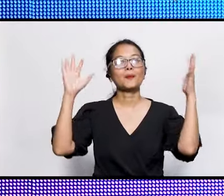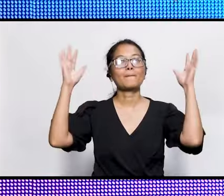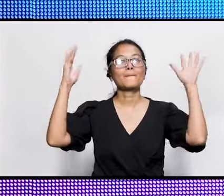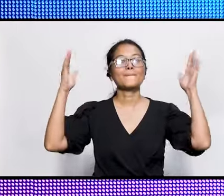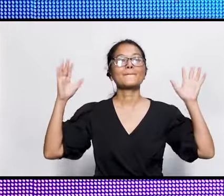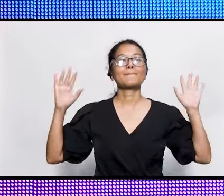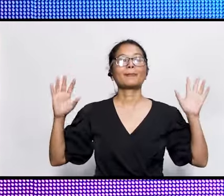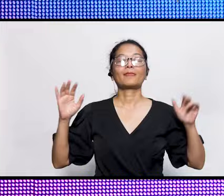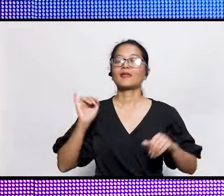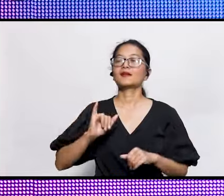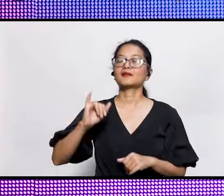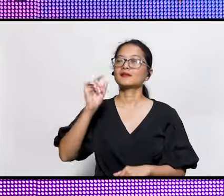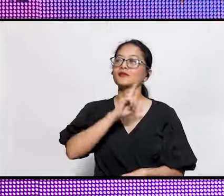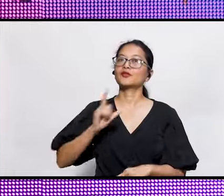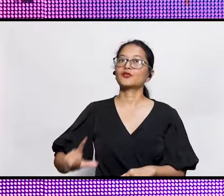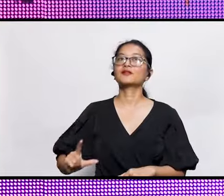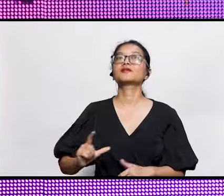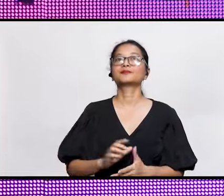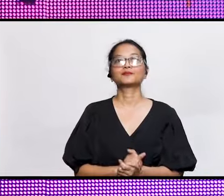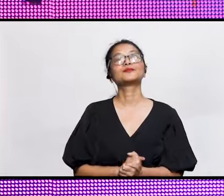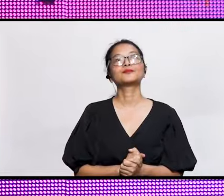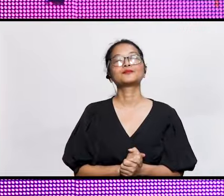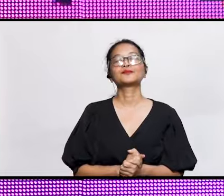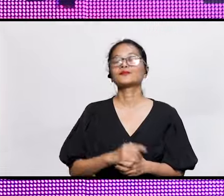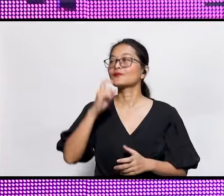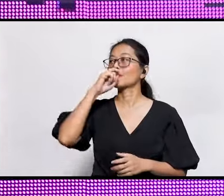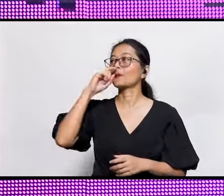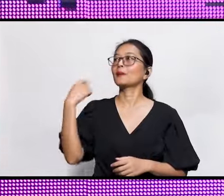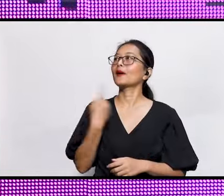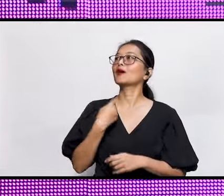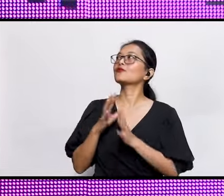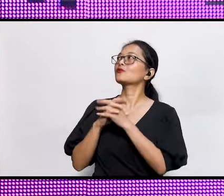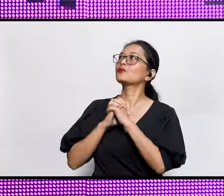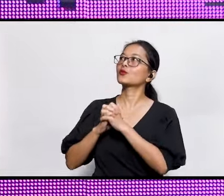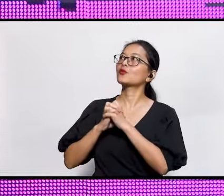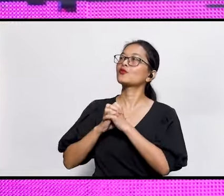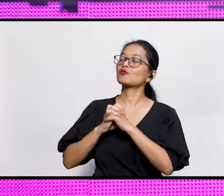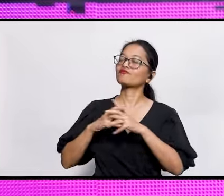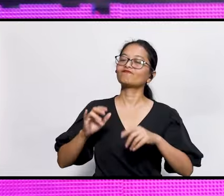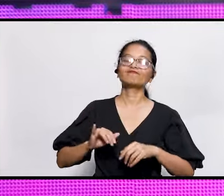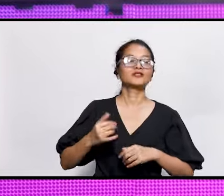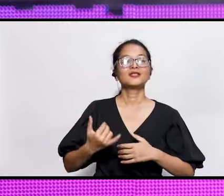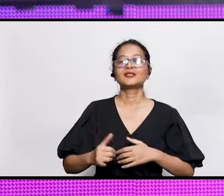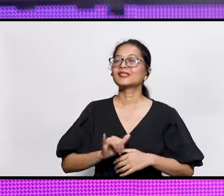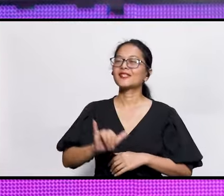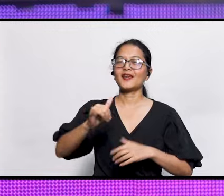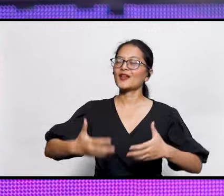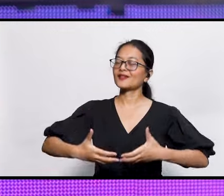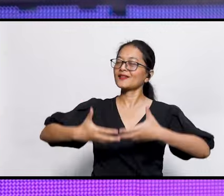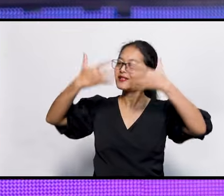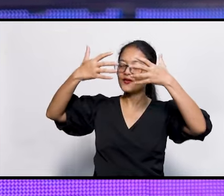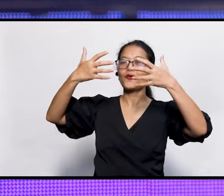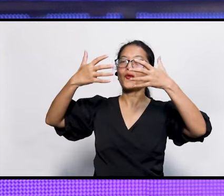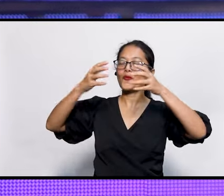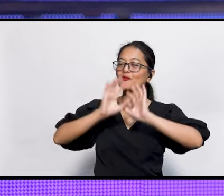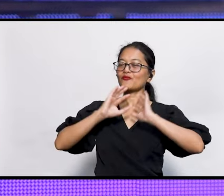ye yes Lord Bapak aku berdoa untuk setiap tembok-tembok yeriko hari ini saat ini akan